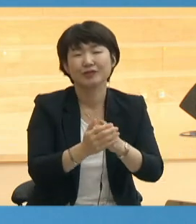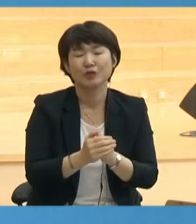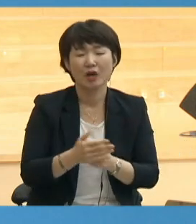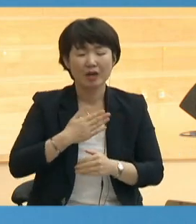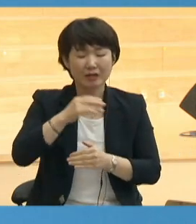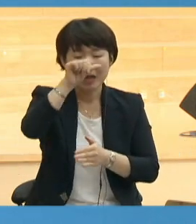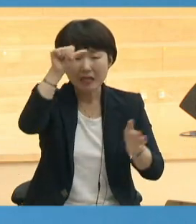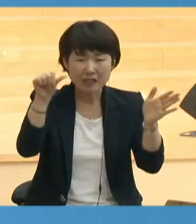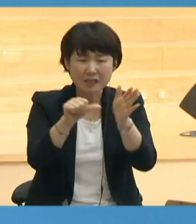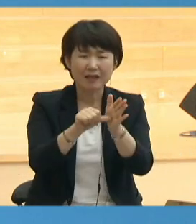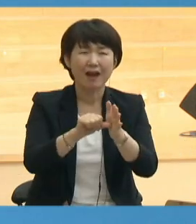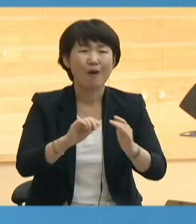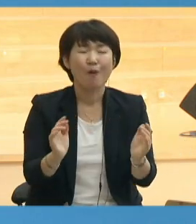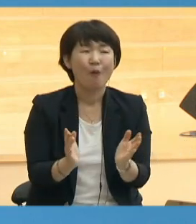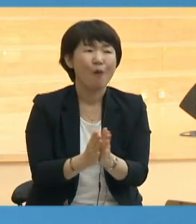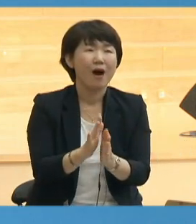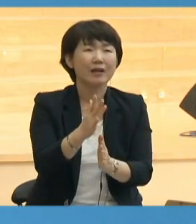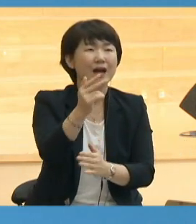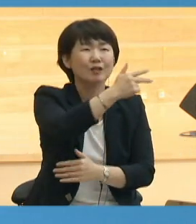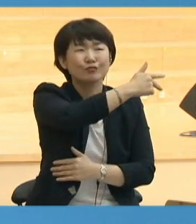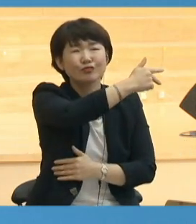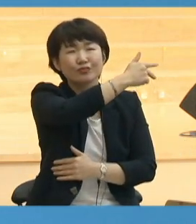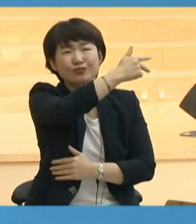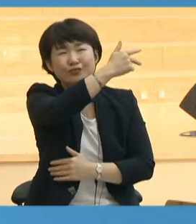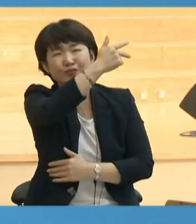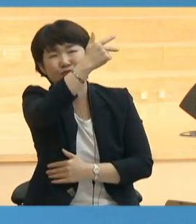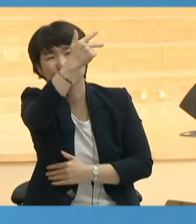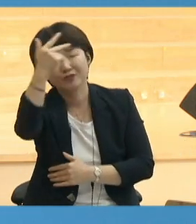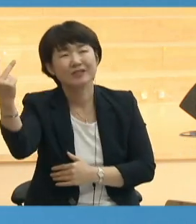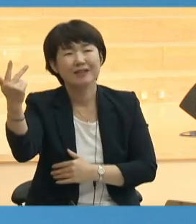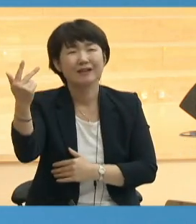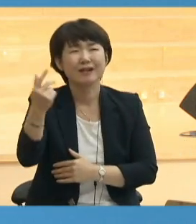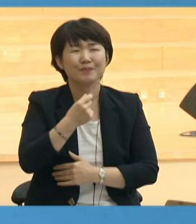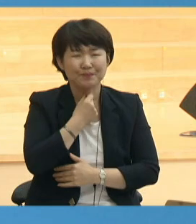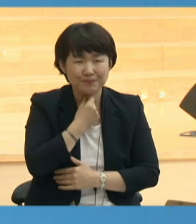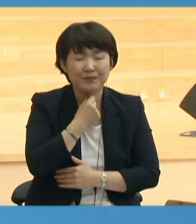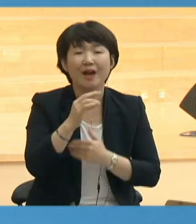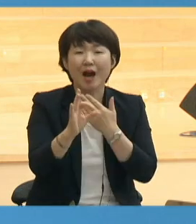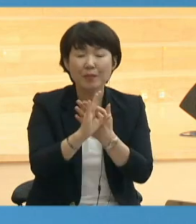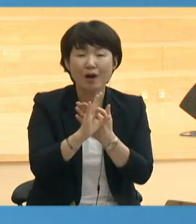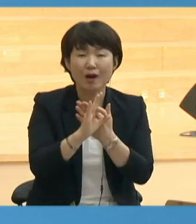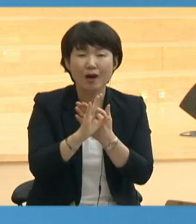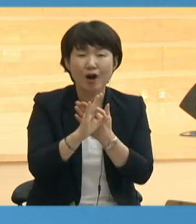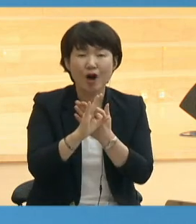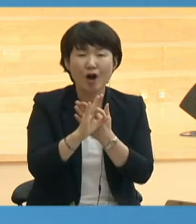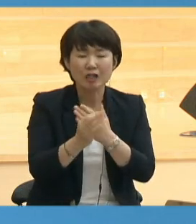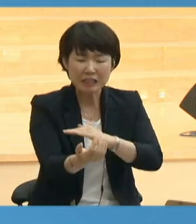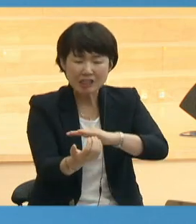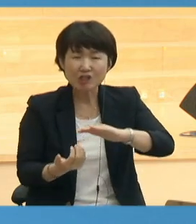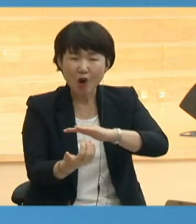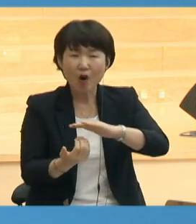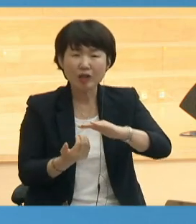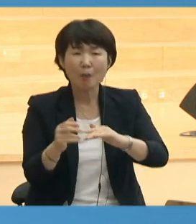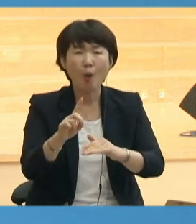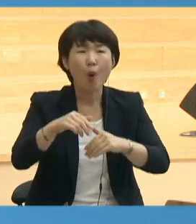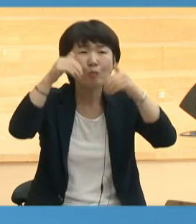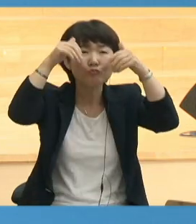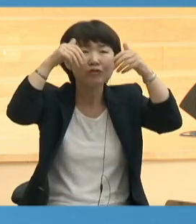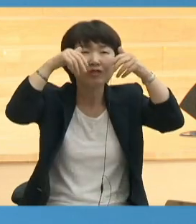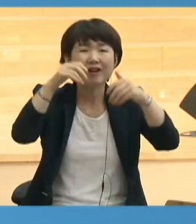인생의 오색 산란한 무죄가 자 들여 지길 원한다면 우리는 뭘 전제해야 되어 먼저 피가